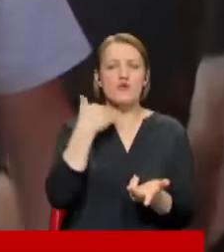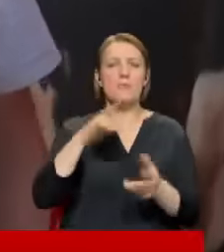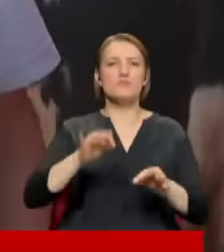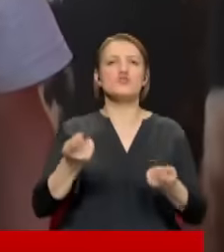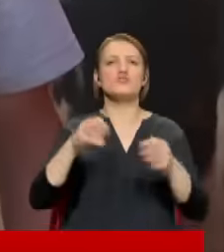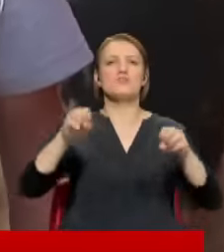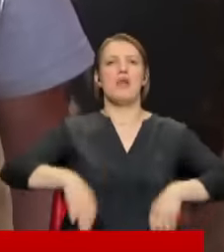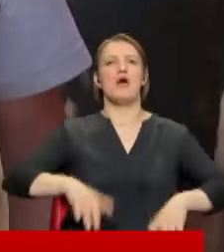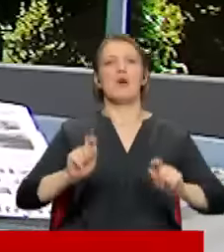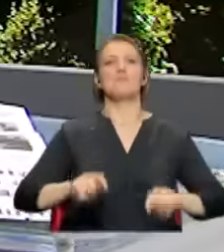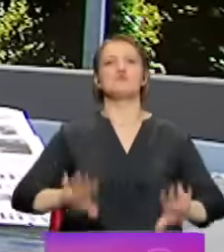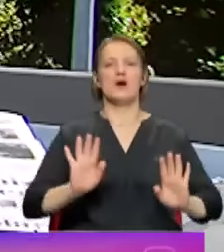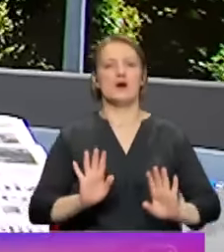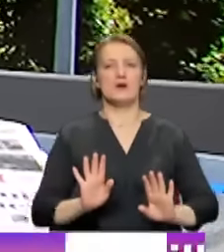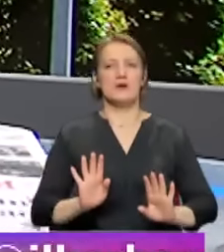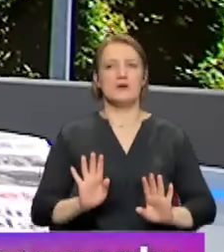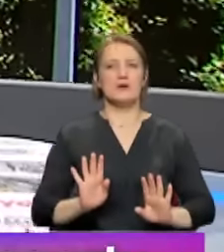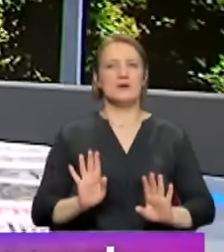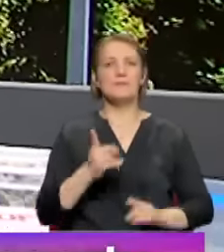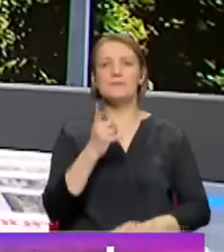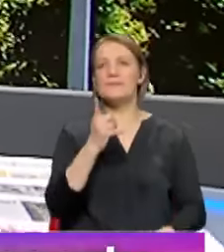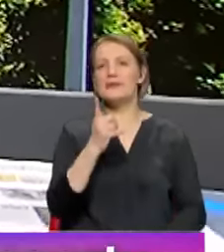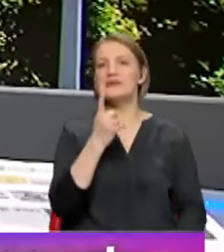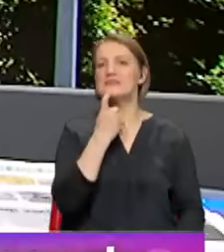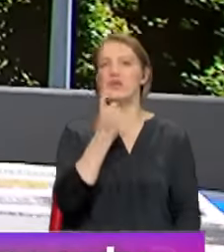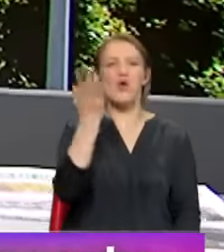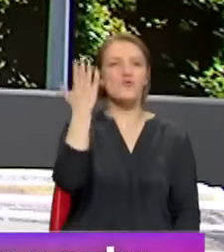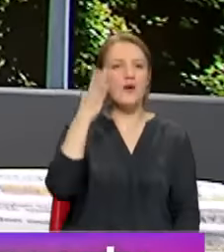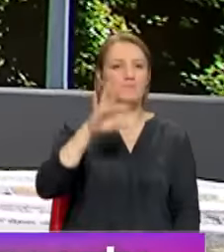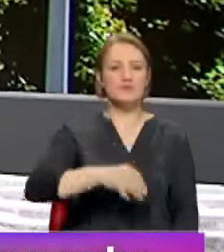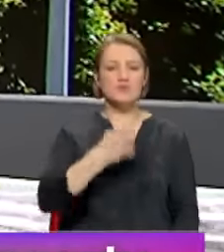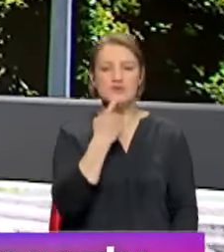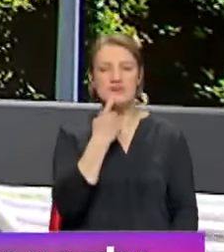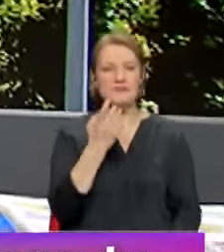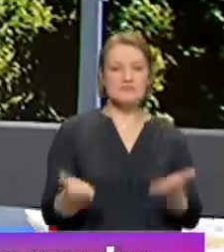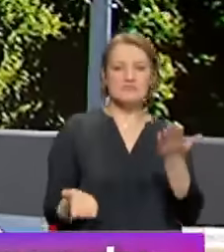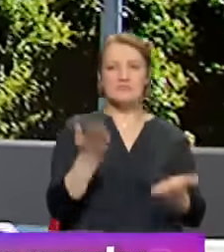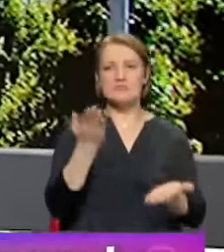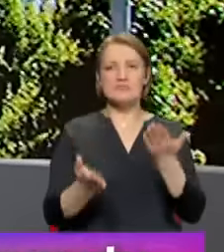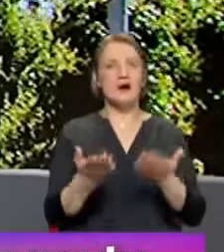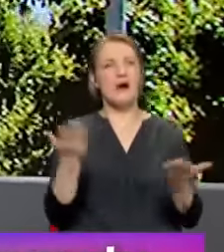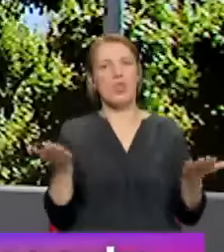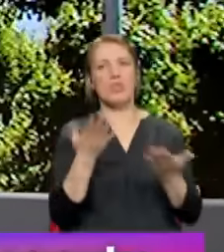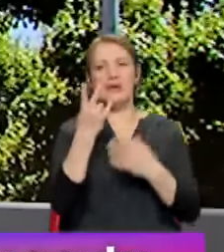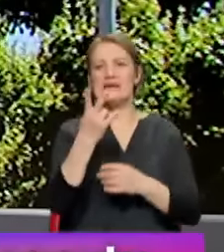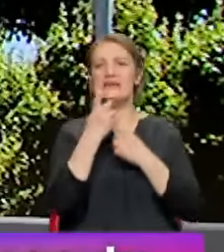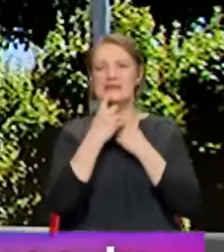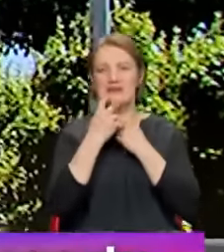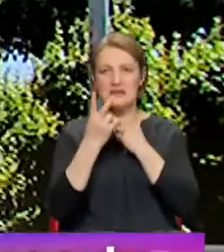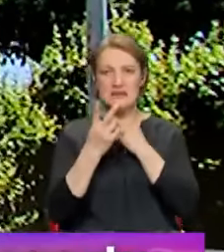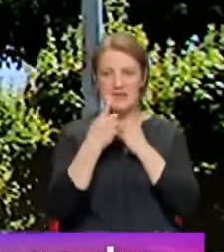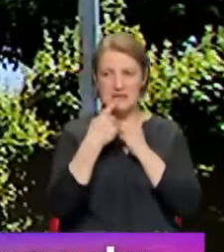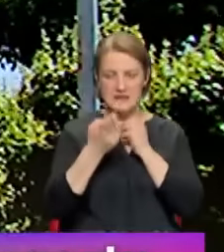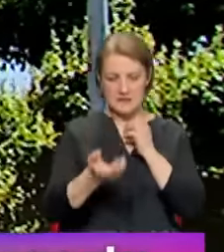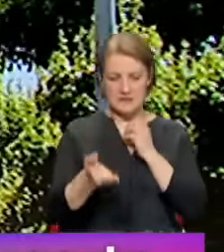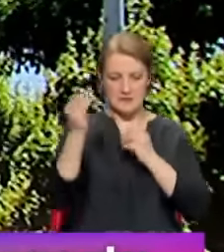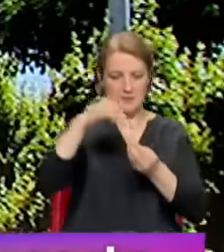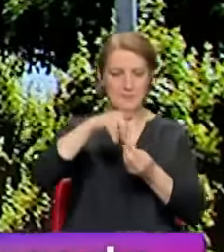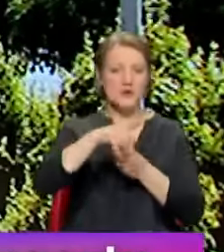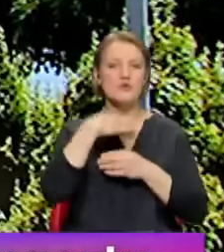bu işi yapmayacak. Geçen sene ve bu seneyi bir kıyaslayalım. Hatta 2 yıl, 2 yıllık